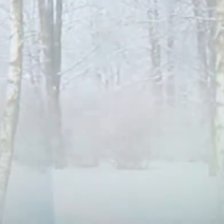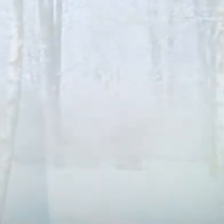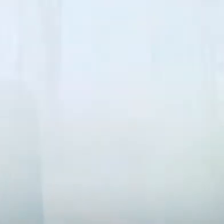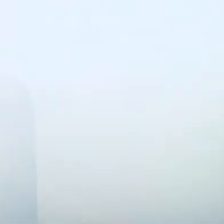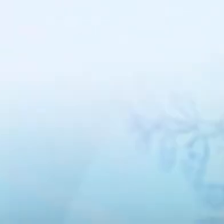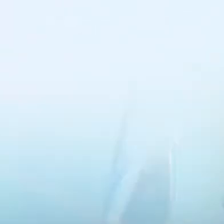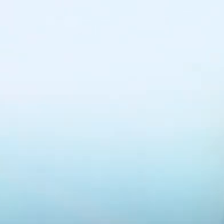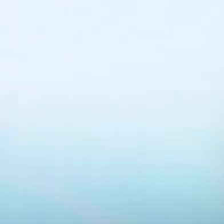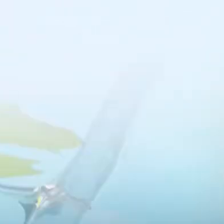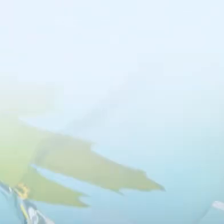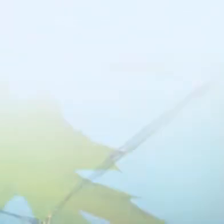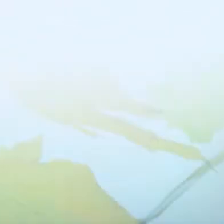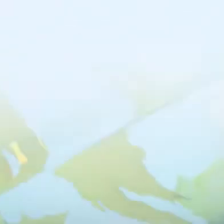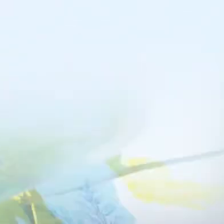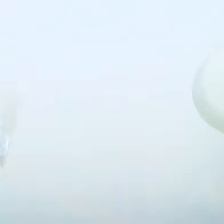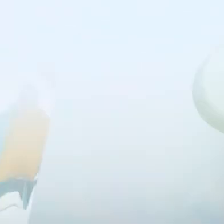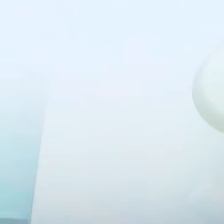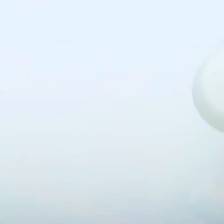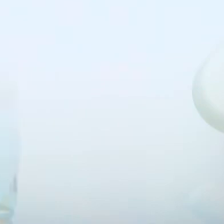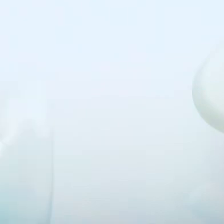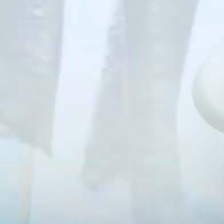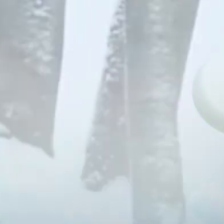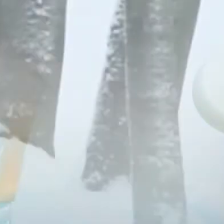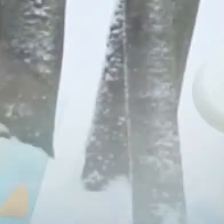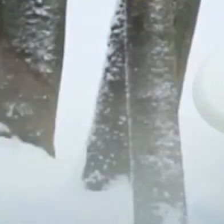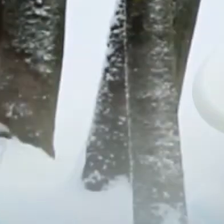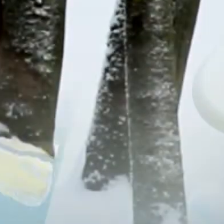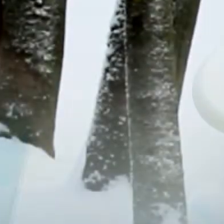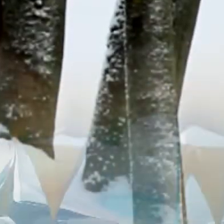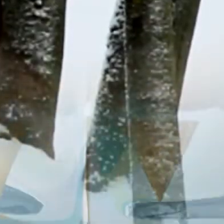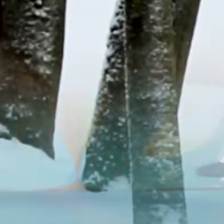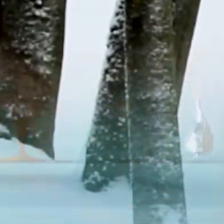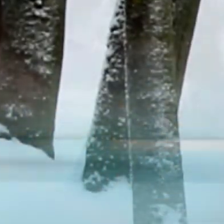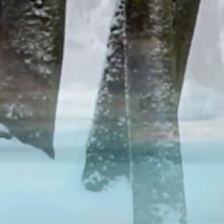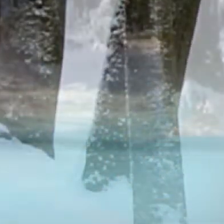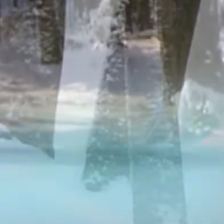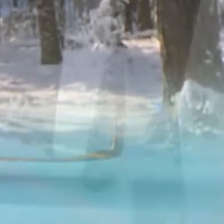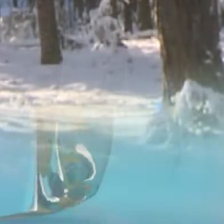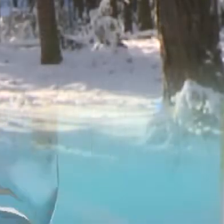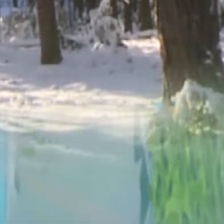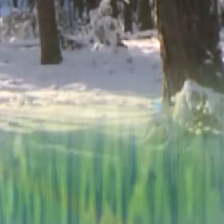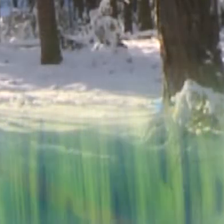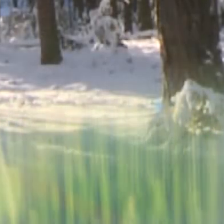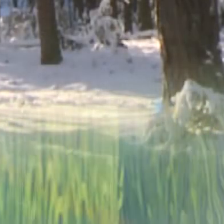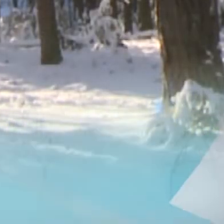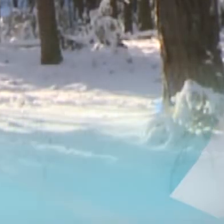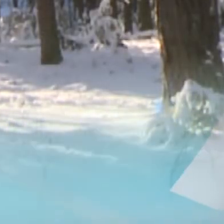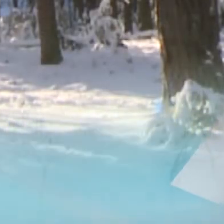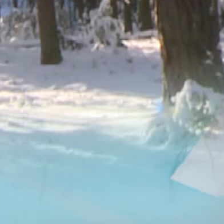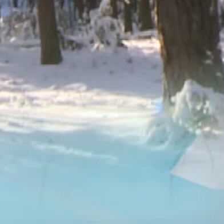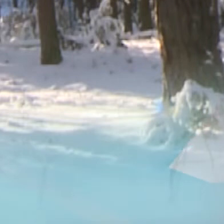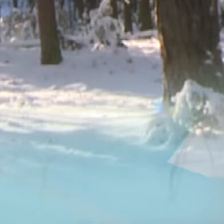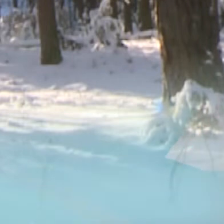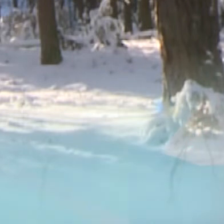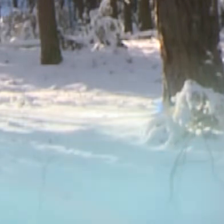дзень месяцовага цыклу. Серада будзе пазітыўнай і энергетычна насычанай. Ажыццяўленне любых планаў і праектаў прывядзе